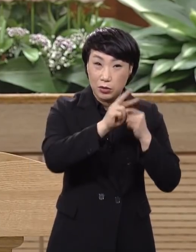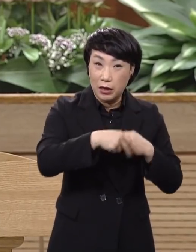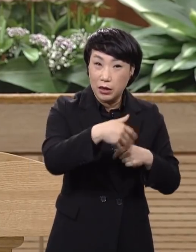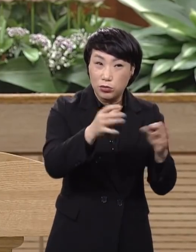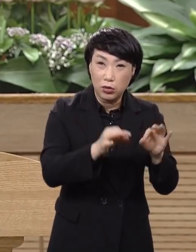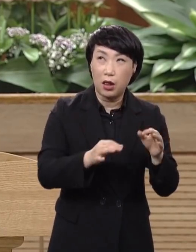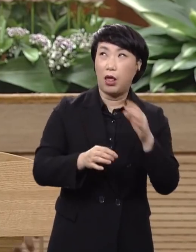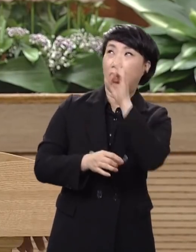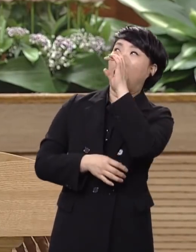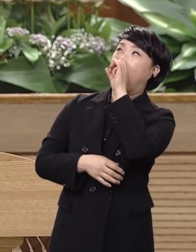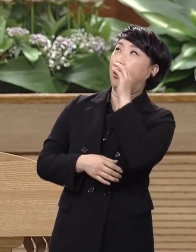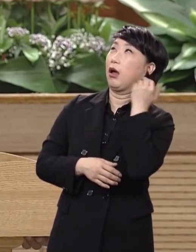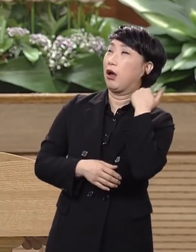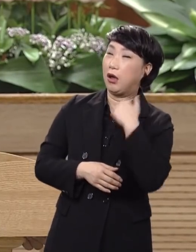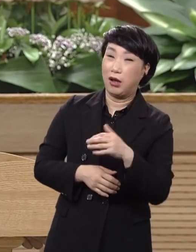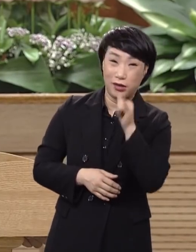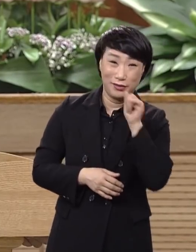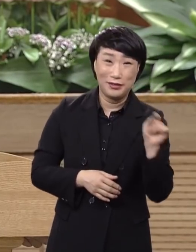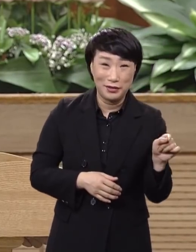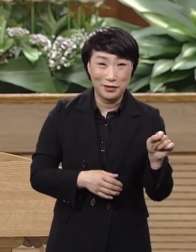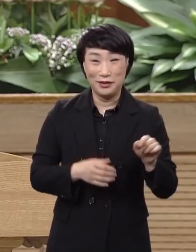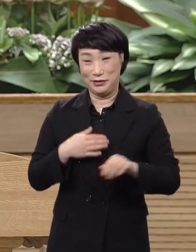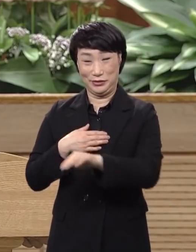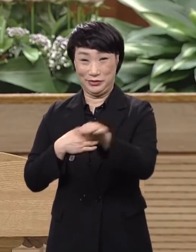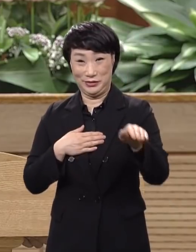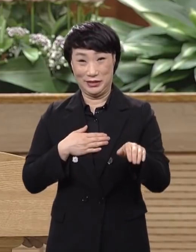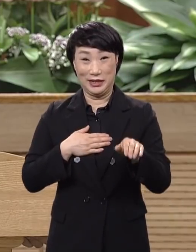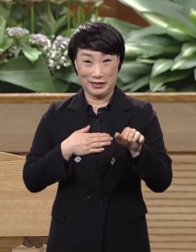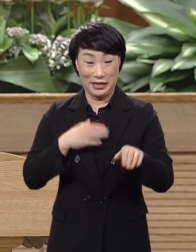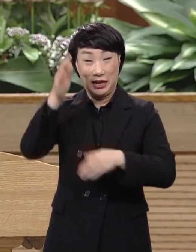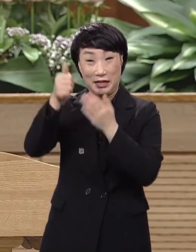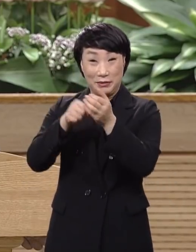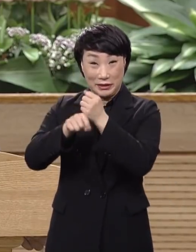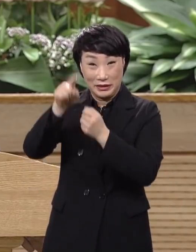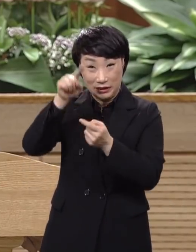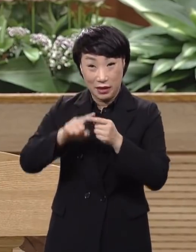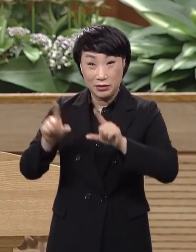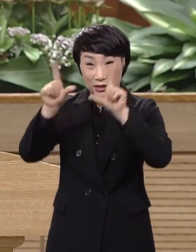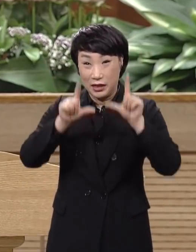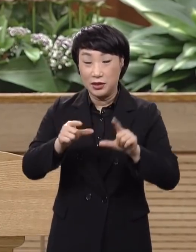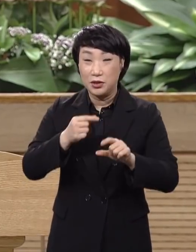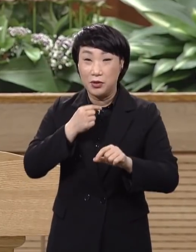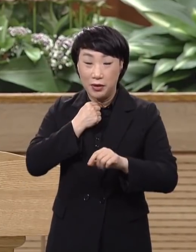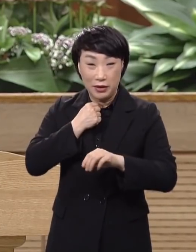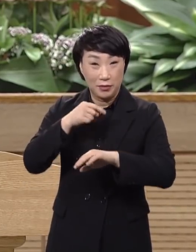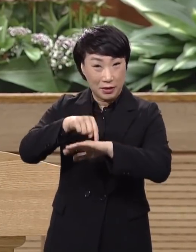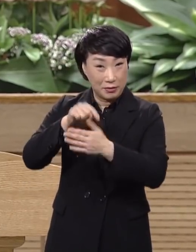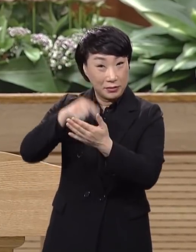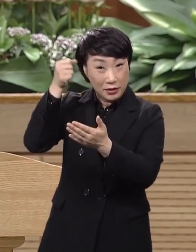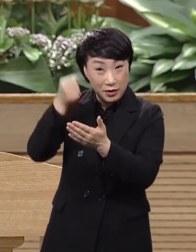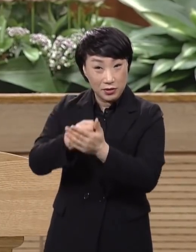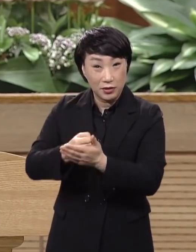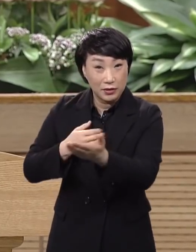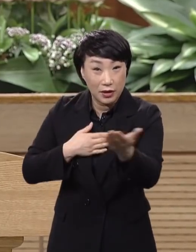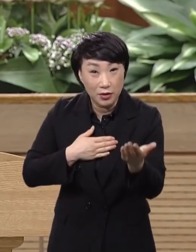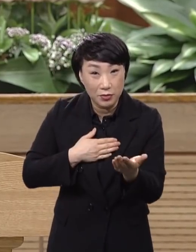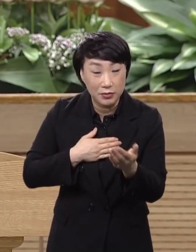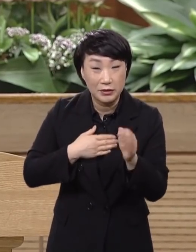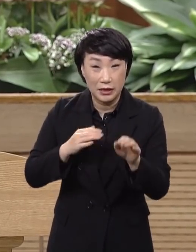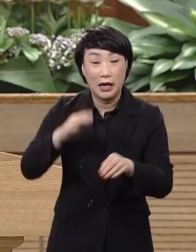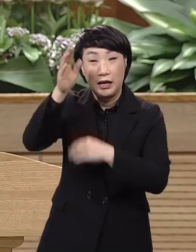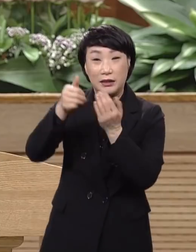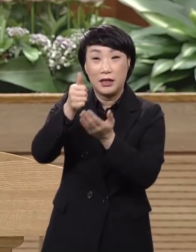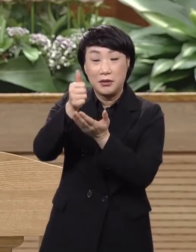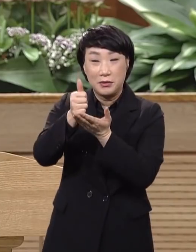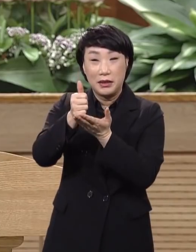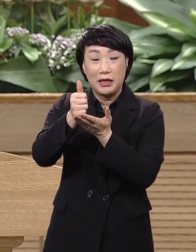생각하는 사람들. 그래서 우리가 하나님의 뜻대로 살기로 청한 자에게는 하나님께서도